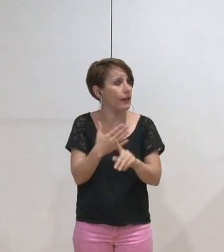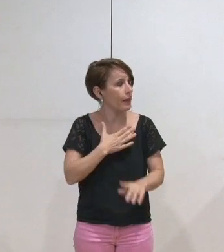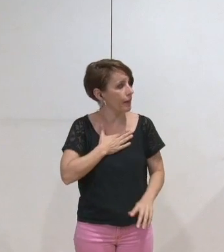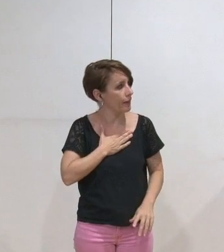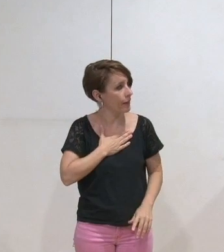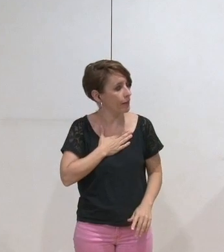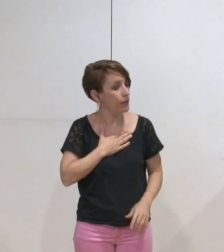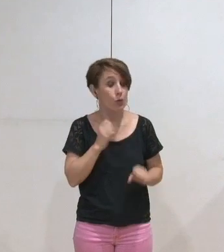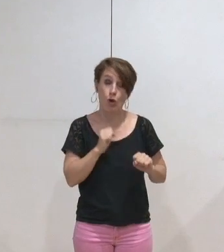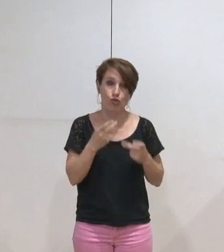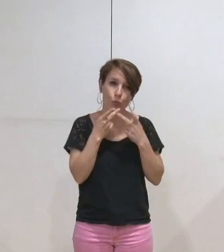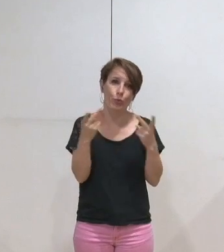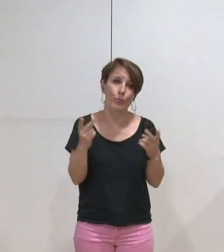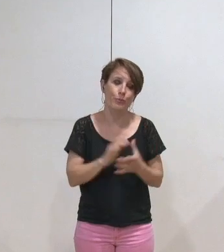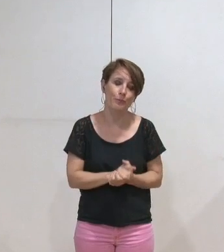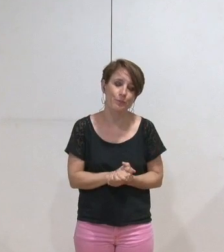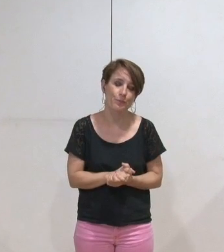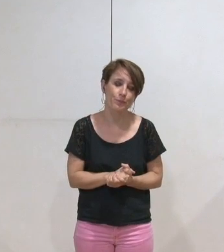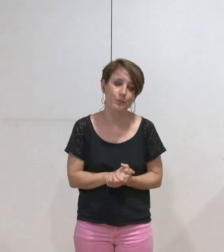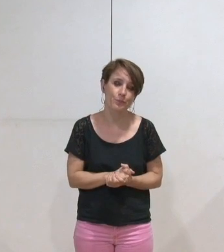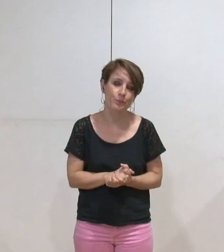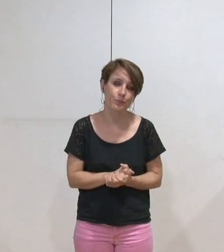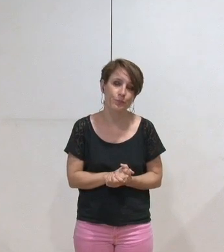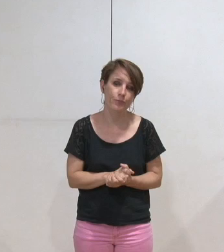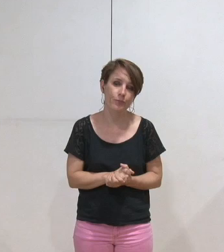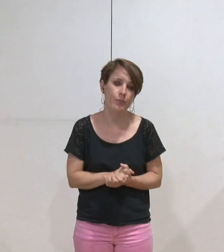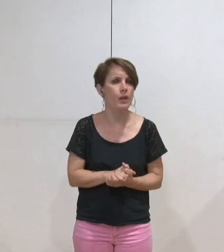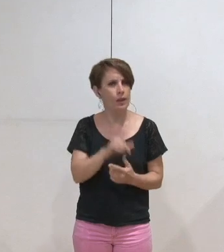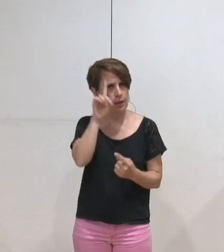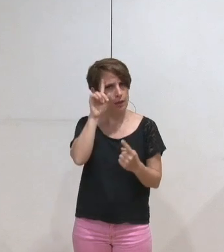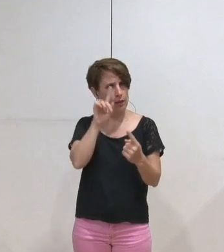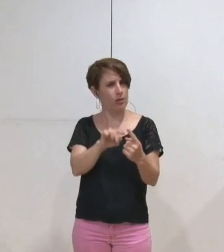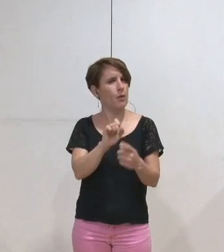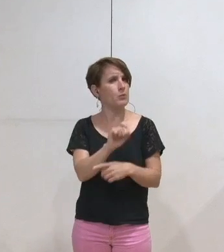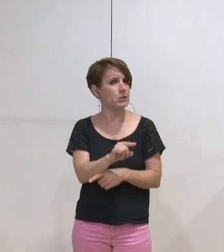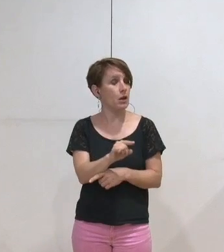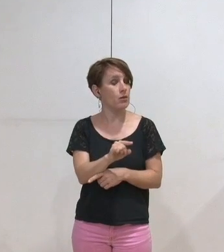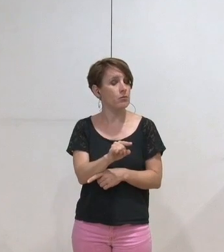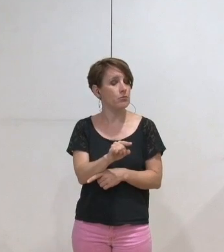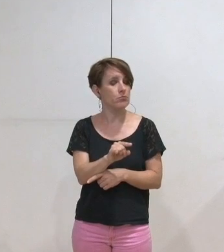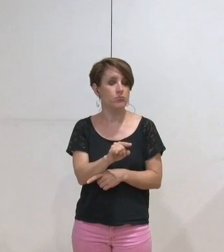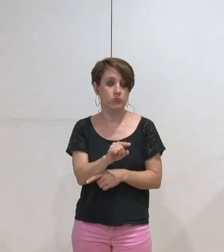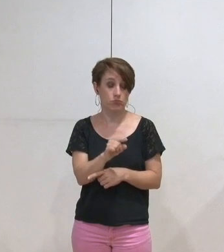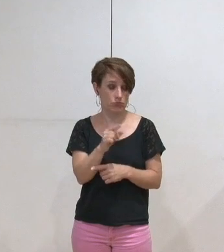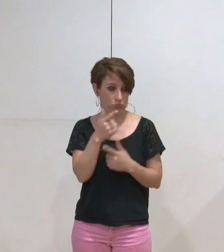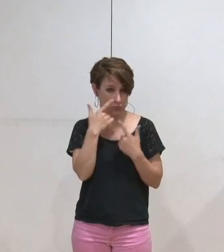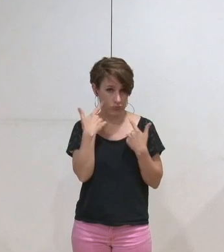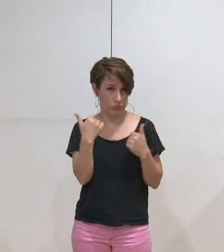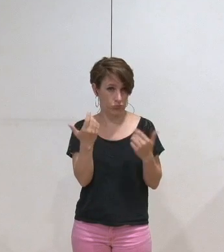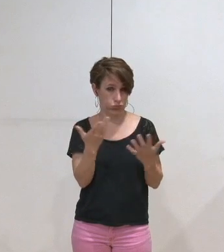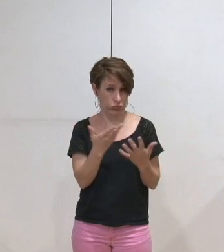mots à ce sujet dans ce domaine peut-être plus encore que dans d'autres des questions relevant d'une